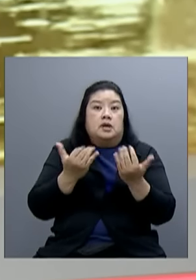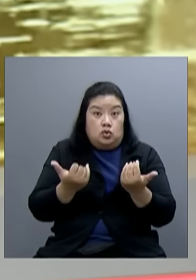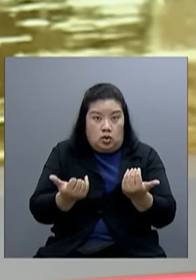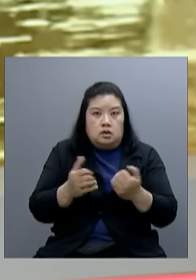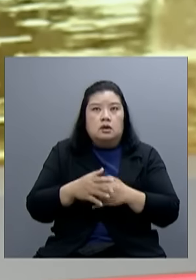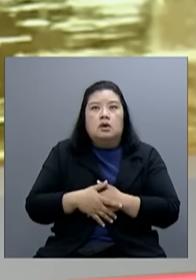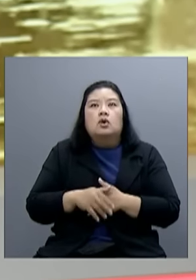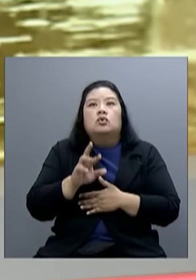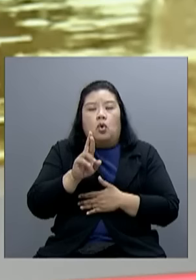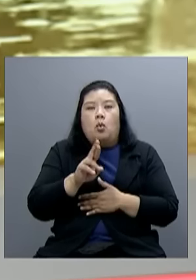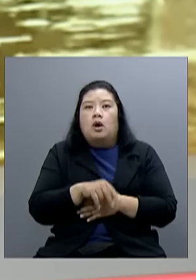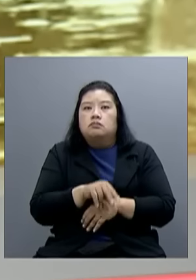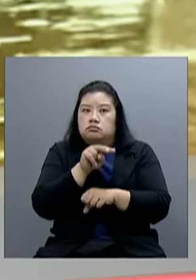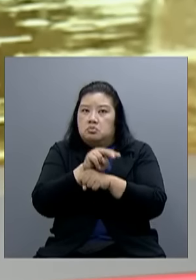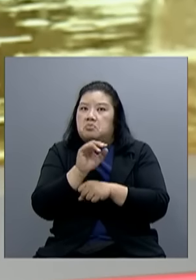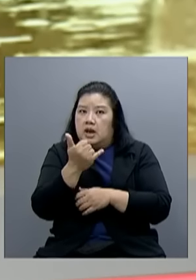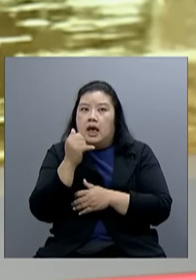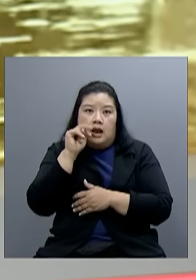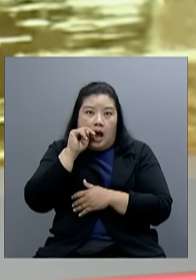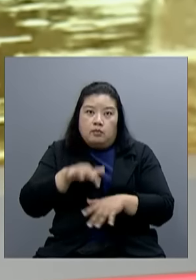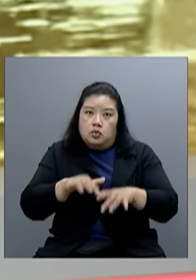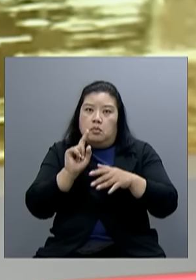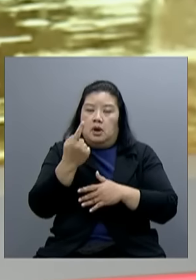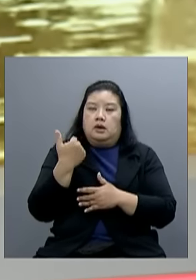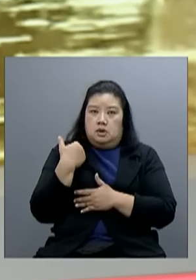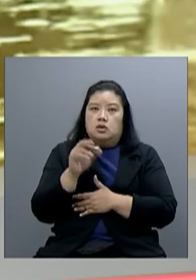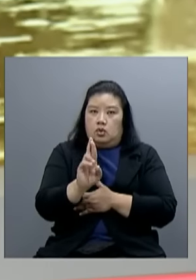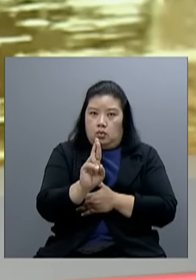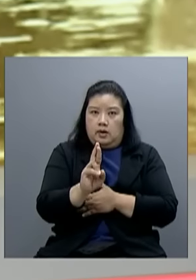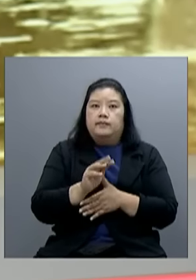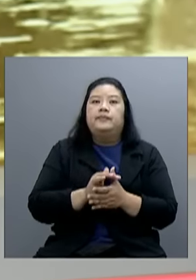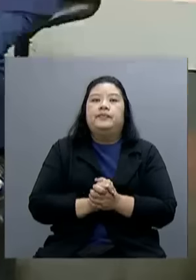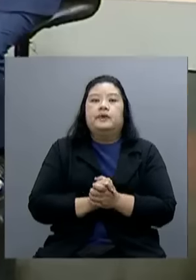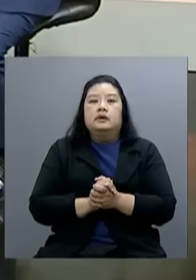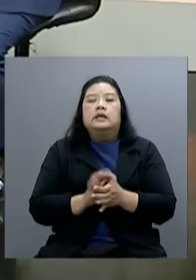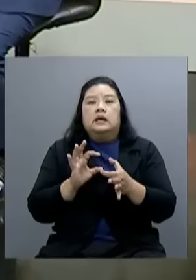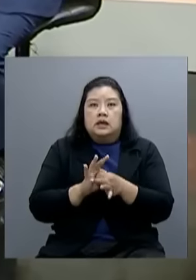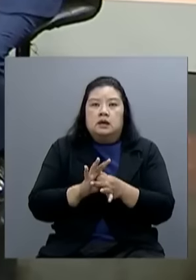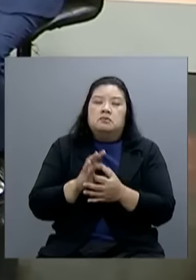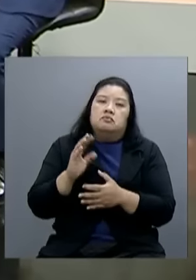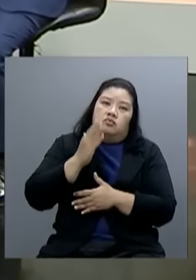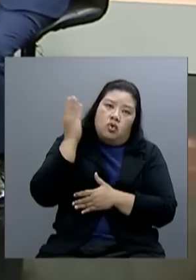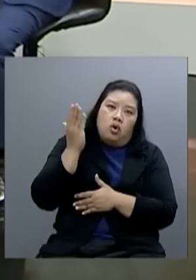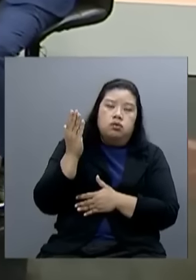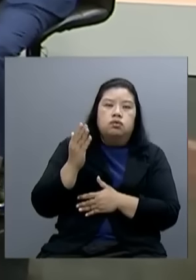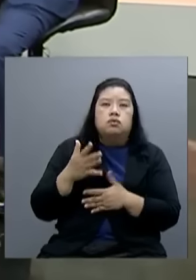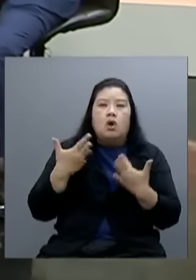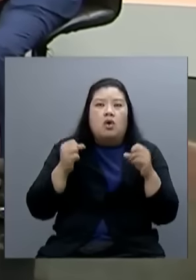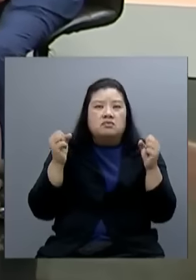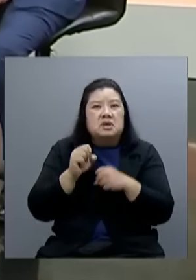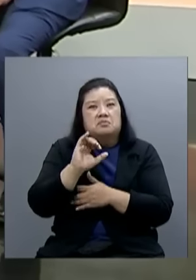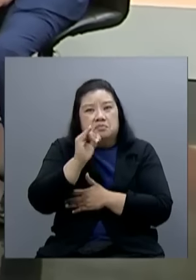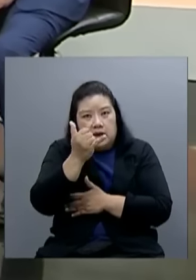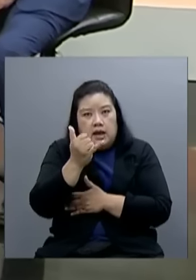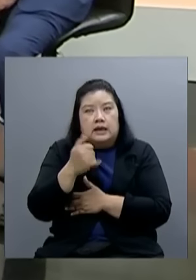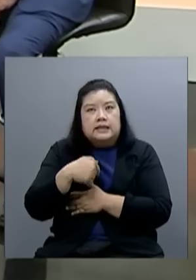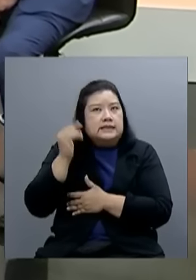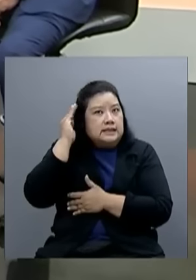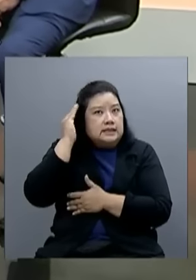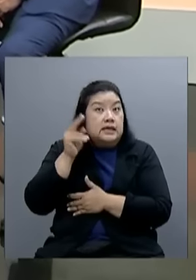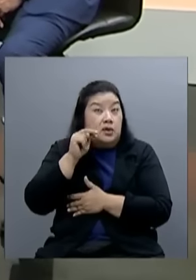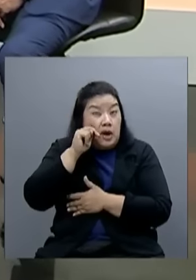จะต้องมีการเฝ้าระวังนะครับ ค่ะก็คือด้วยความเปลี่ยนแปลงของสภาพอากาศอาจจะทำให้อะไรยังไม่สามารถที่จะวางใจได้ย